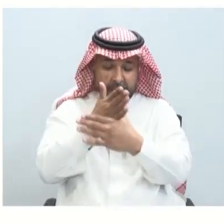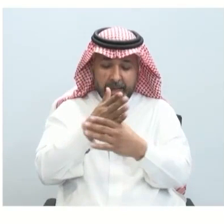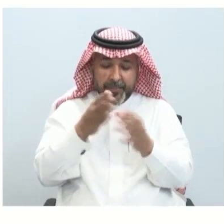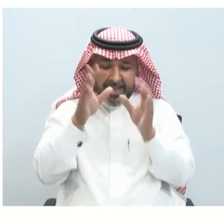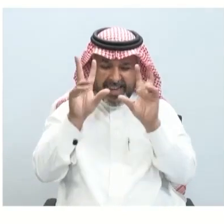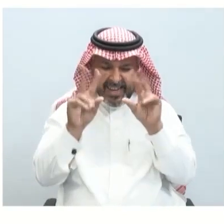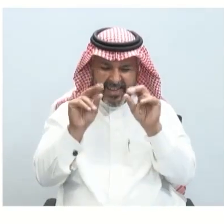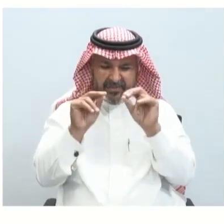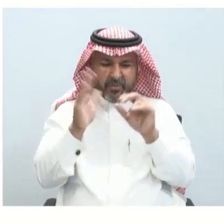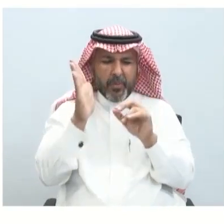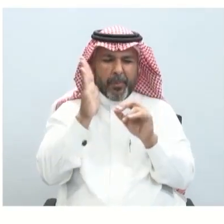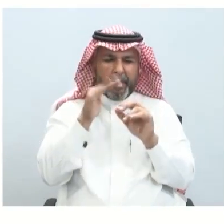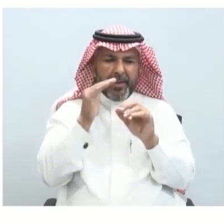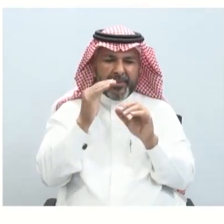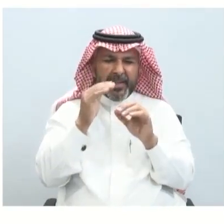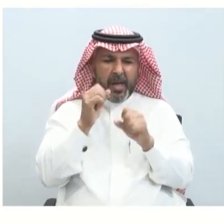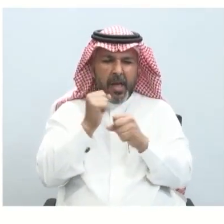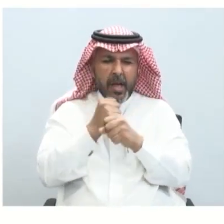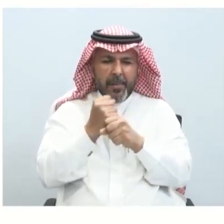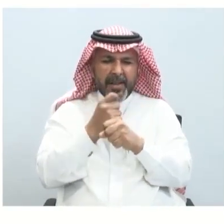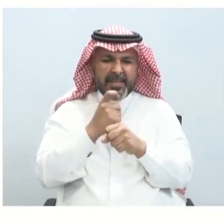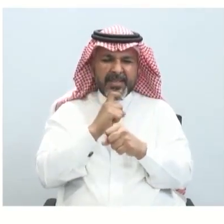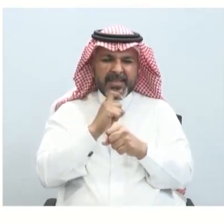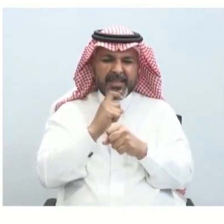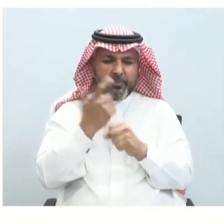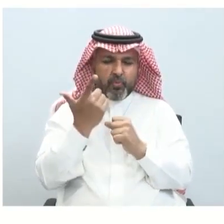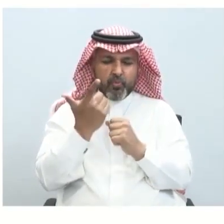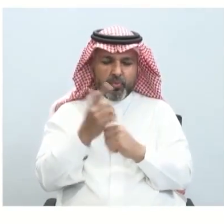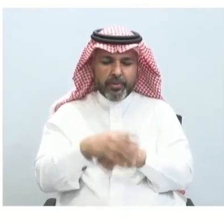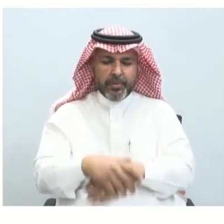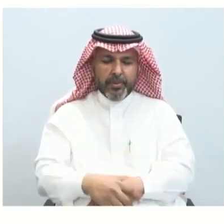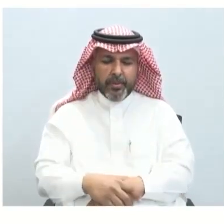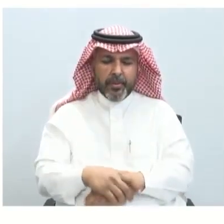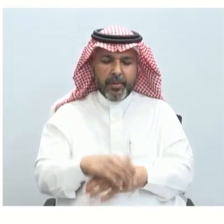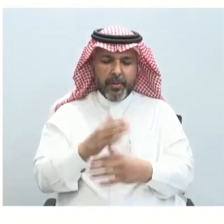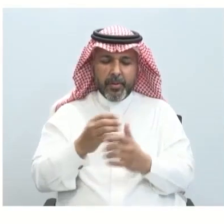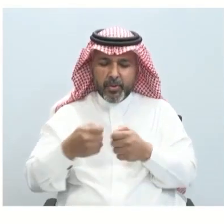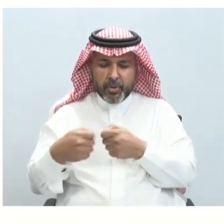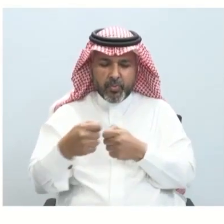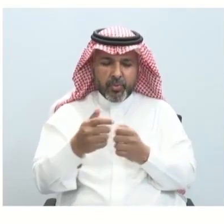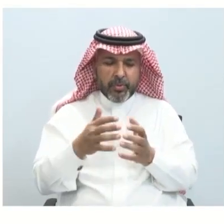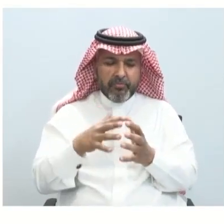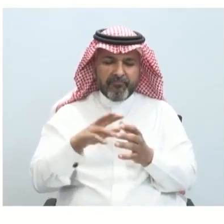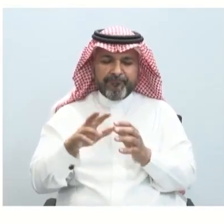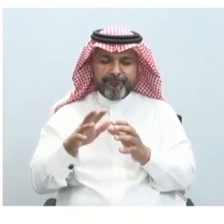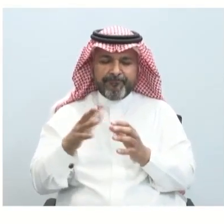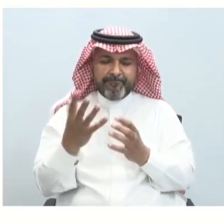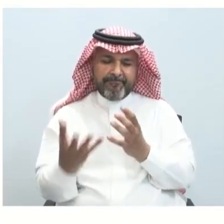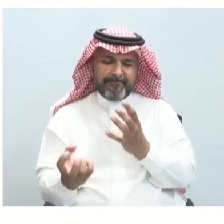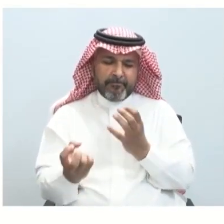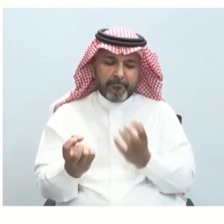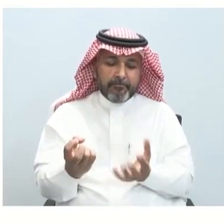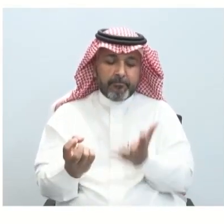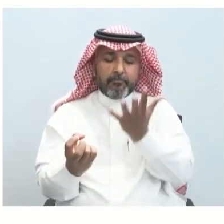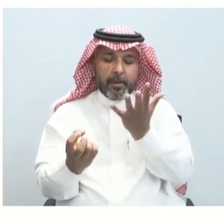الانقسام المتساوي دقيقه جدا قد يحدث خلل في توزيع الكروموسومات بين الخلايا المنقسمه